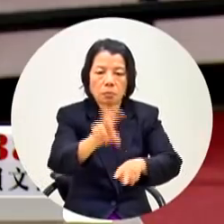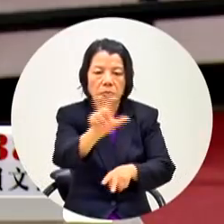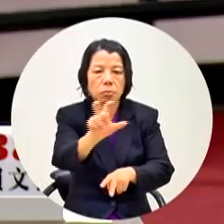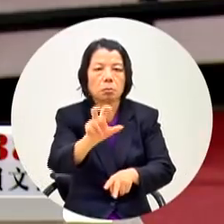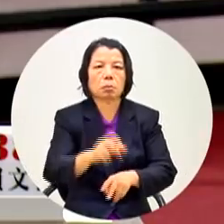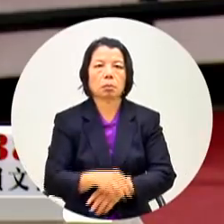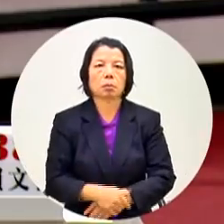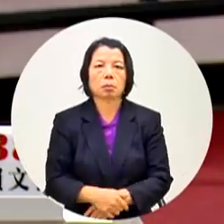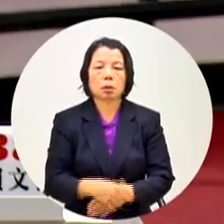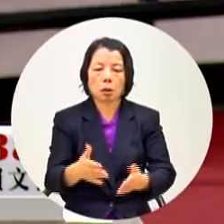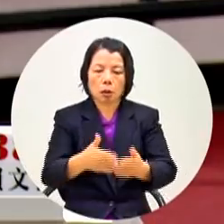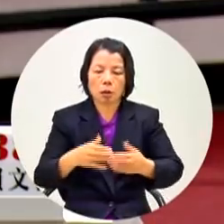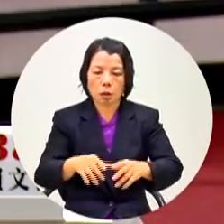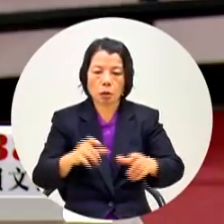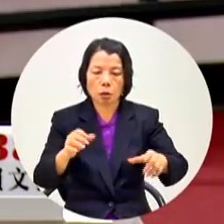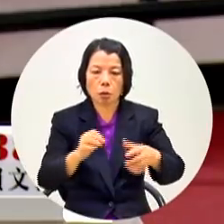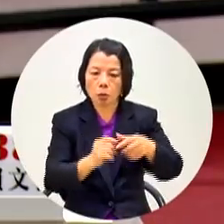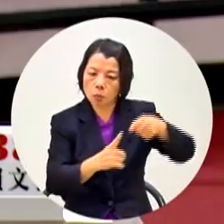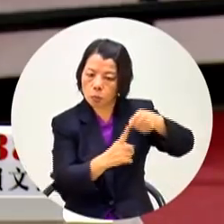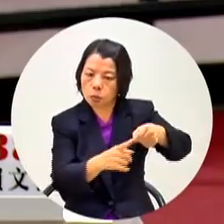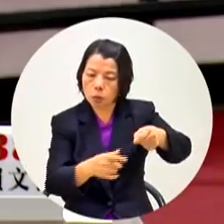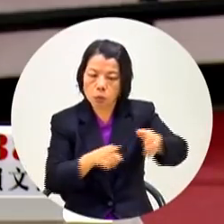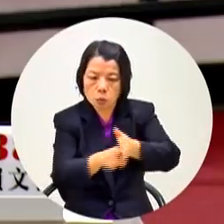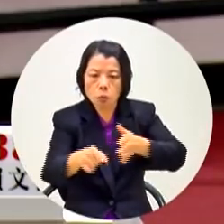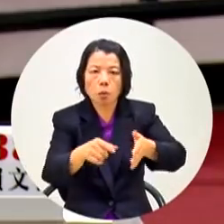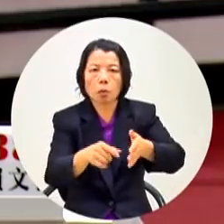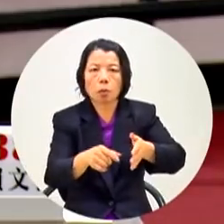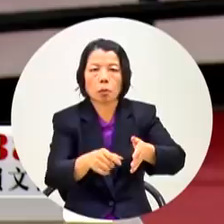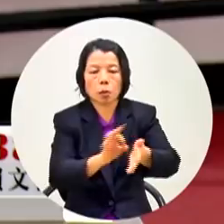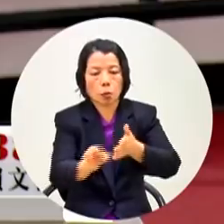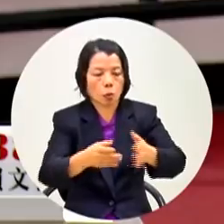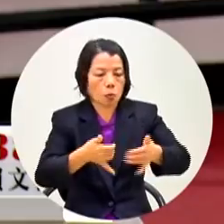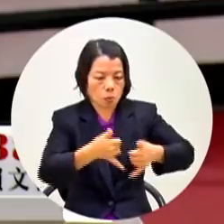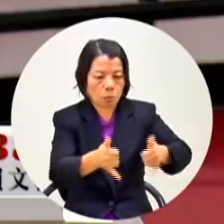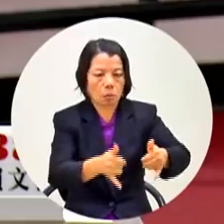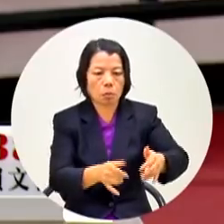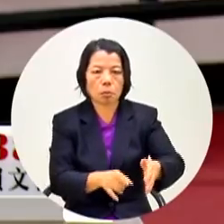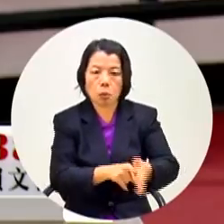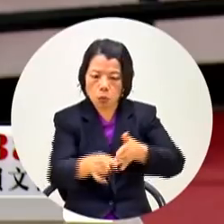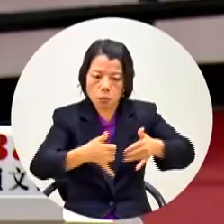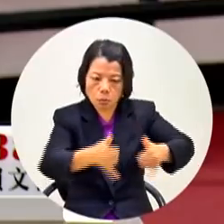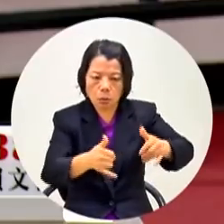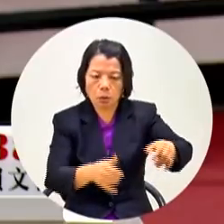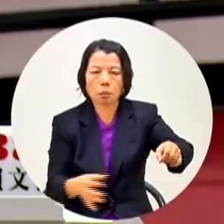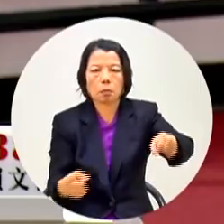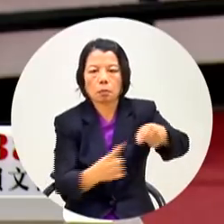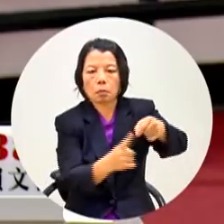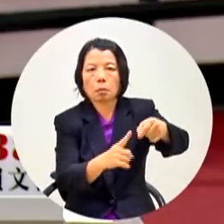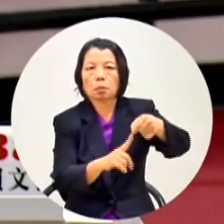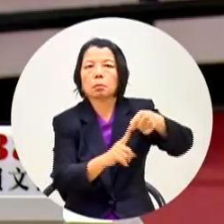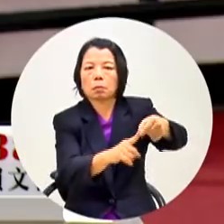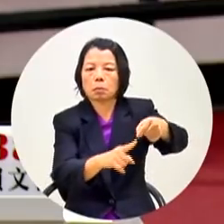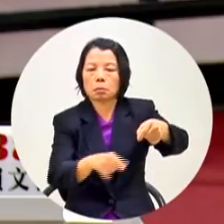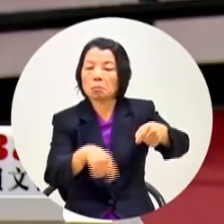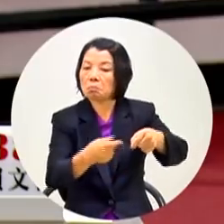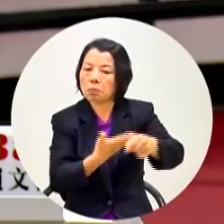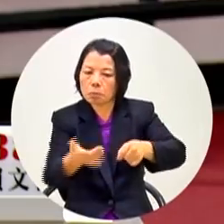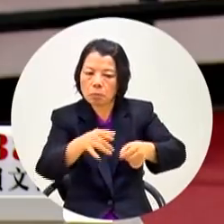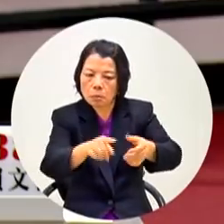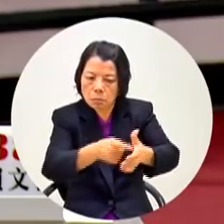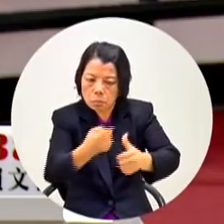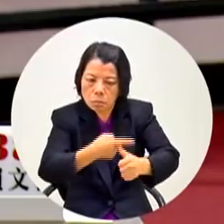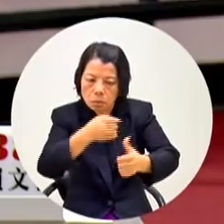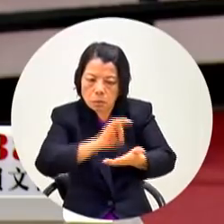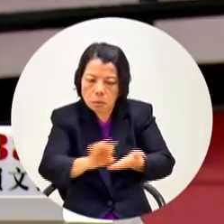道，它一样会碰到一样的70个平交道，你要不要让大众运输优先的问题吗？还是一样的问题。那没关系，我想的是